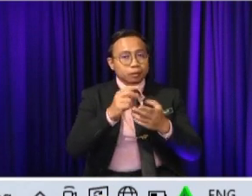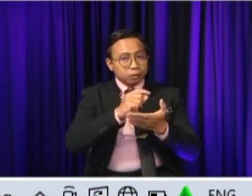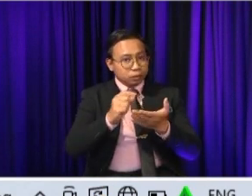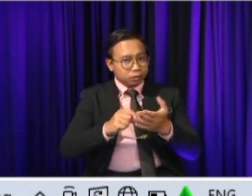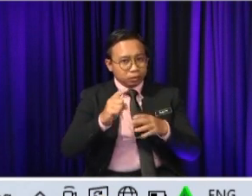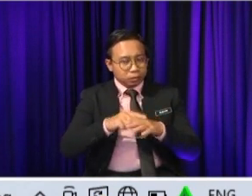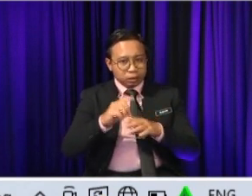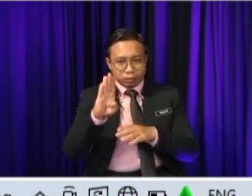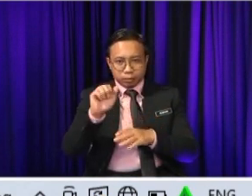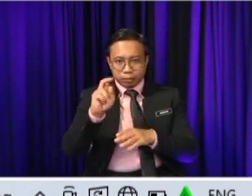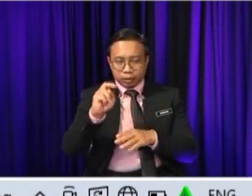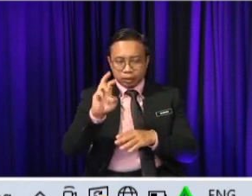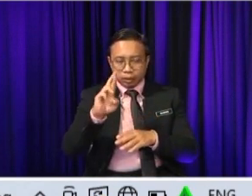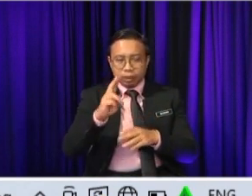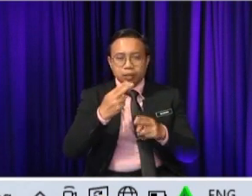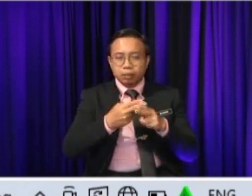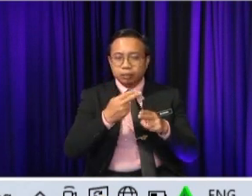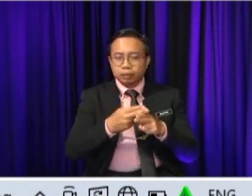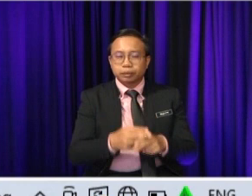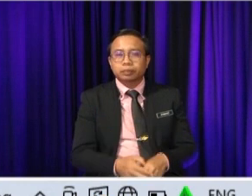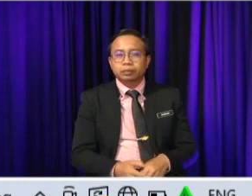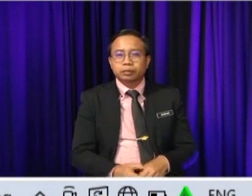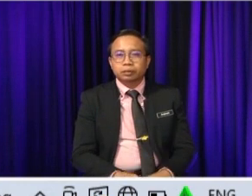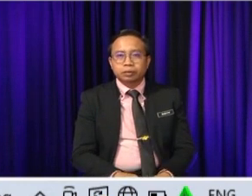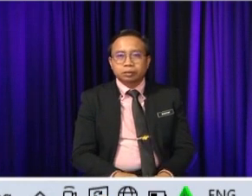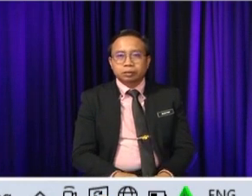itu adalah nama dia Hidayatullah